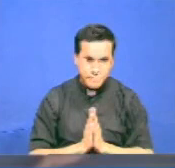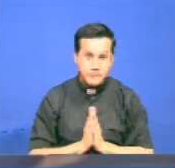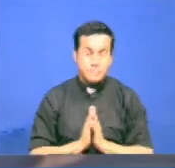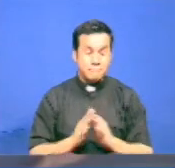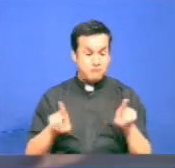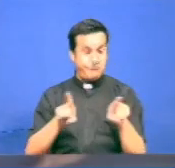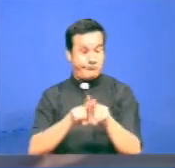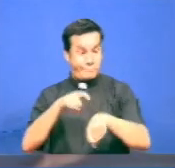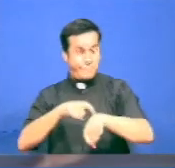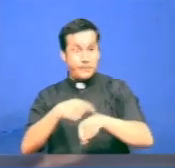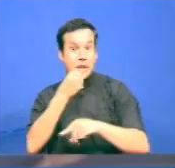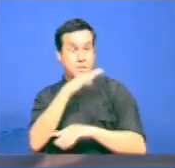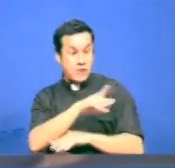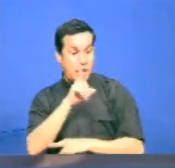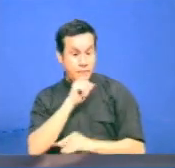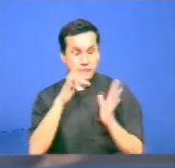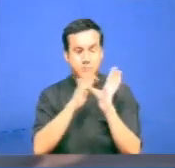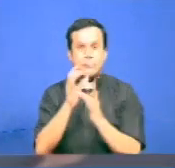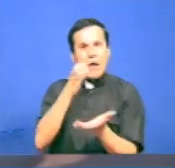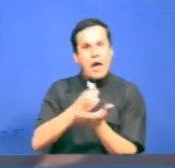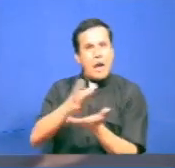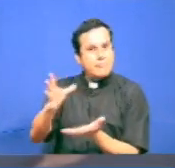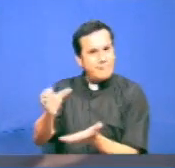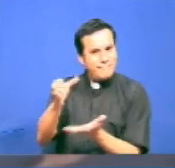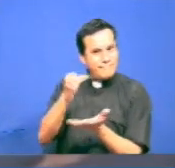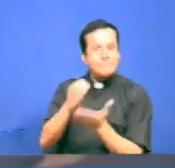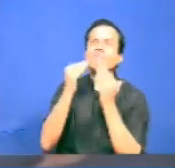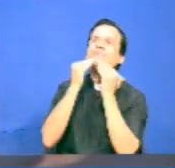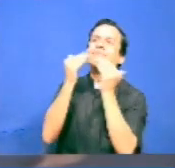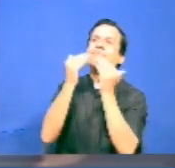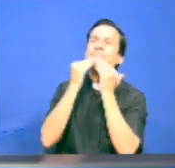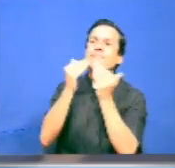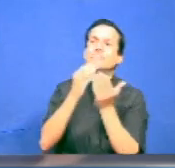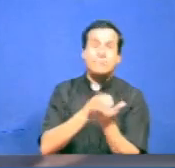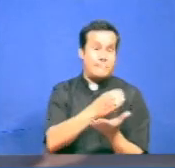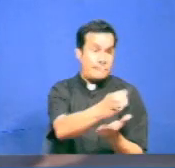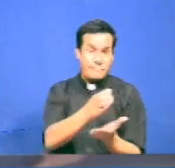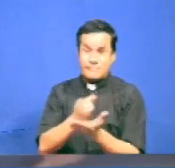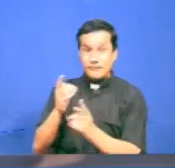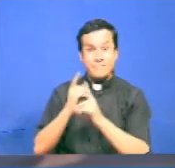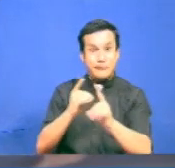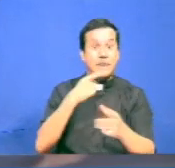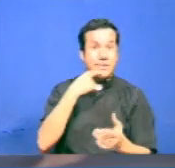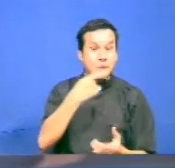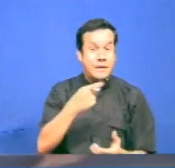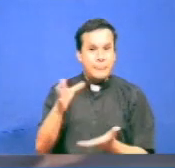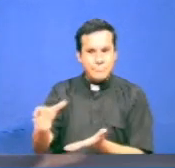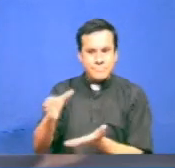Vivyo hivyo baada ya kula akatoa kikombe, akakushukuru tena, akawapa wafuasi wake